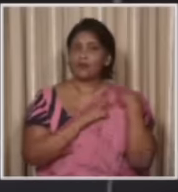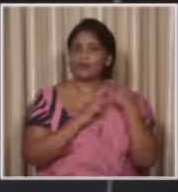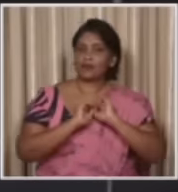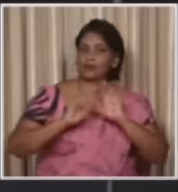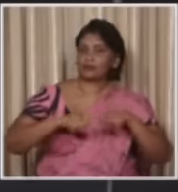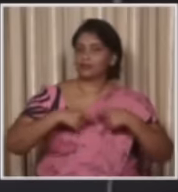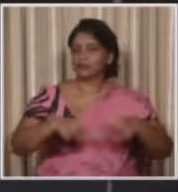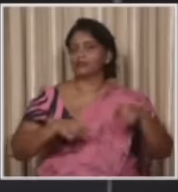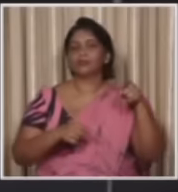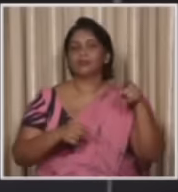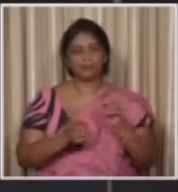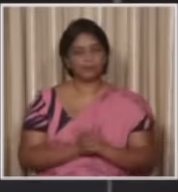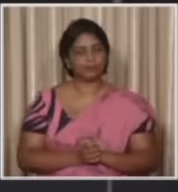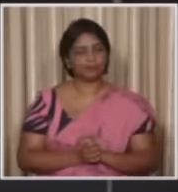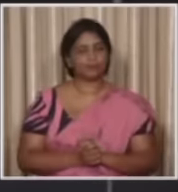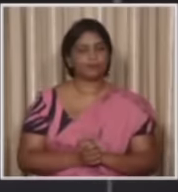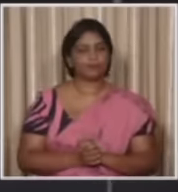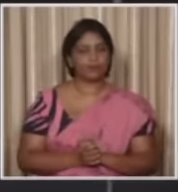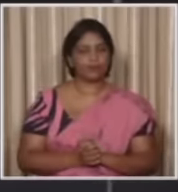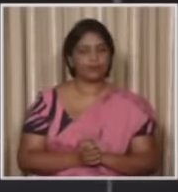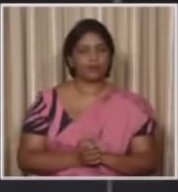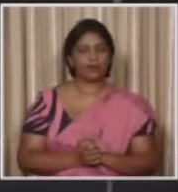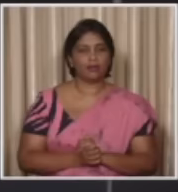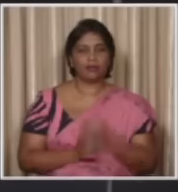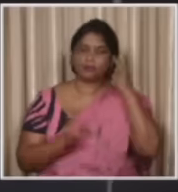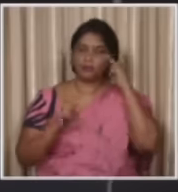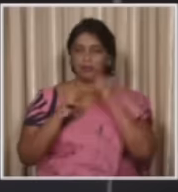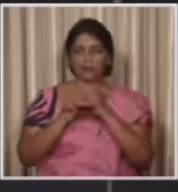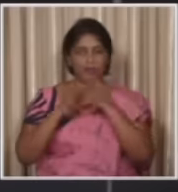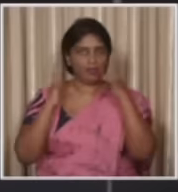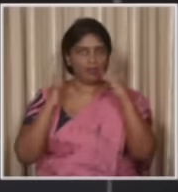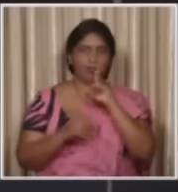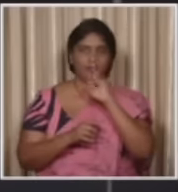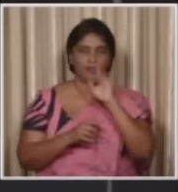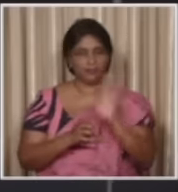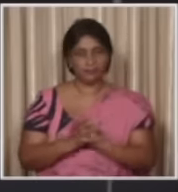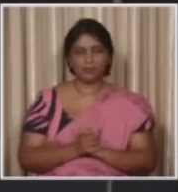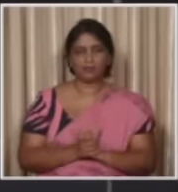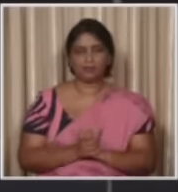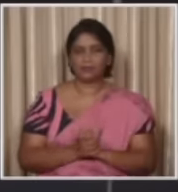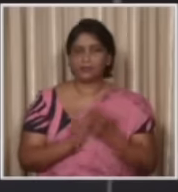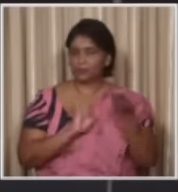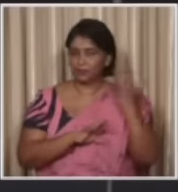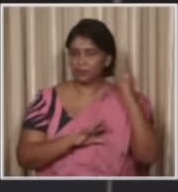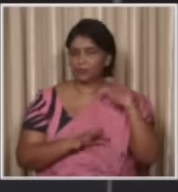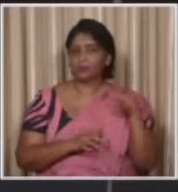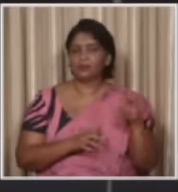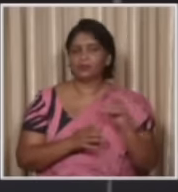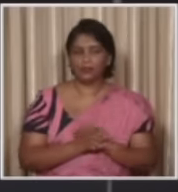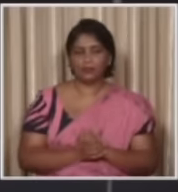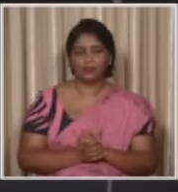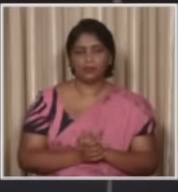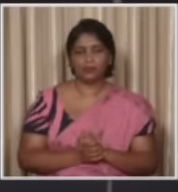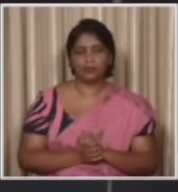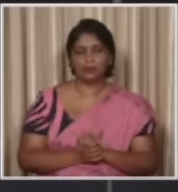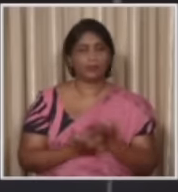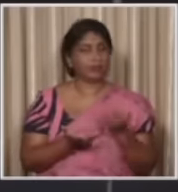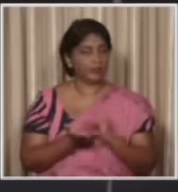ගියේ. ඉතින් මම ඊට වඩා එගෙන කියන්න යන්නේ නැහැ. ඊට පහුගිය දවස්වල තව